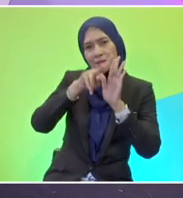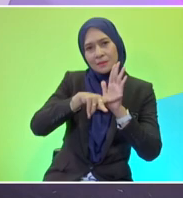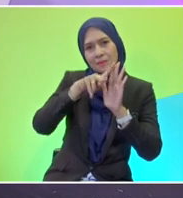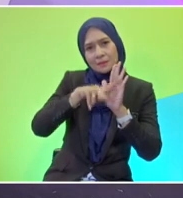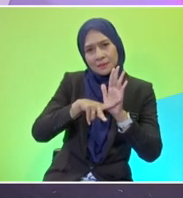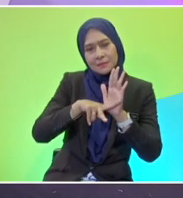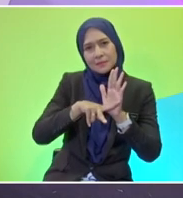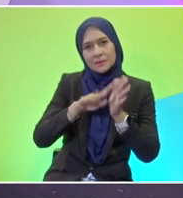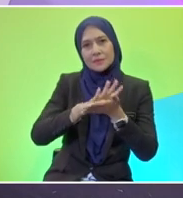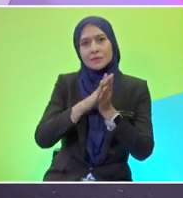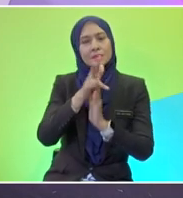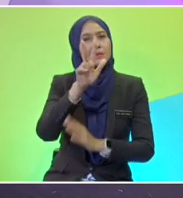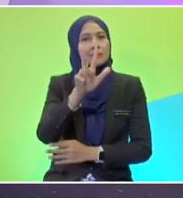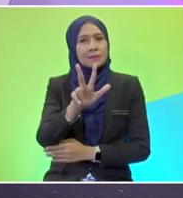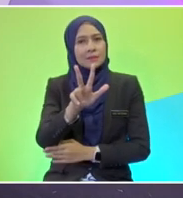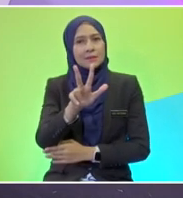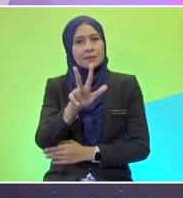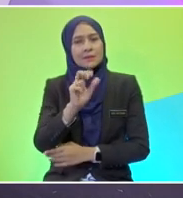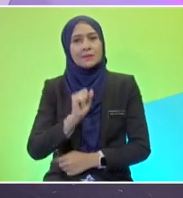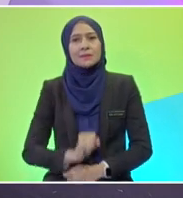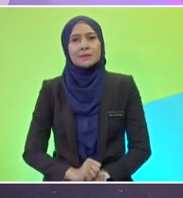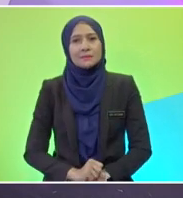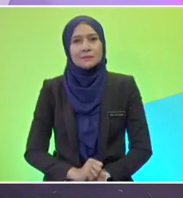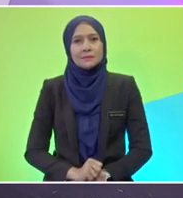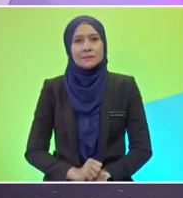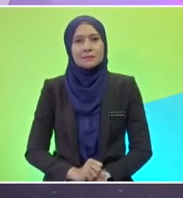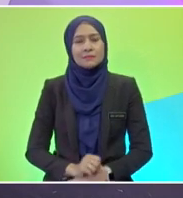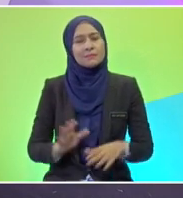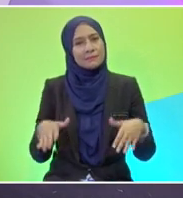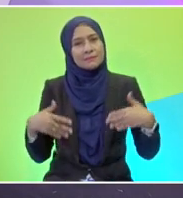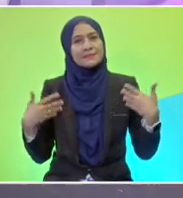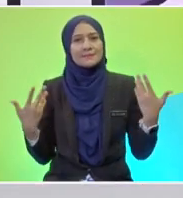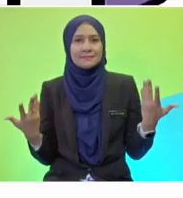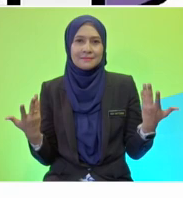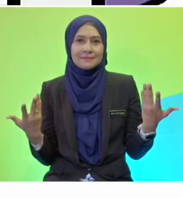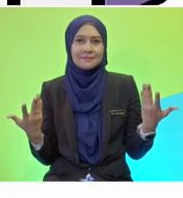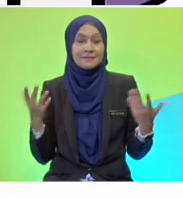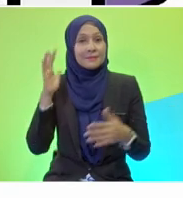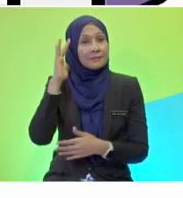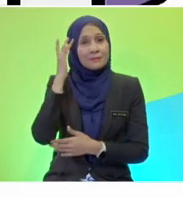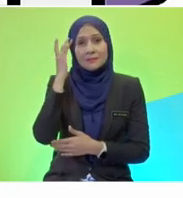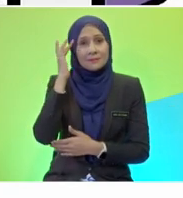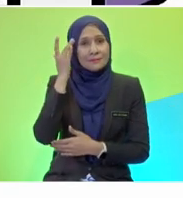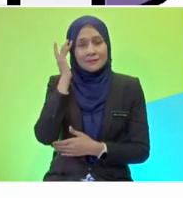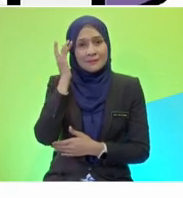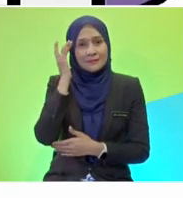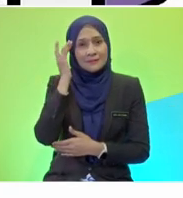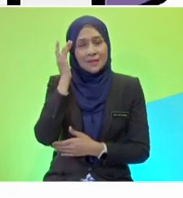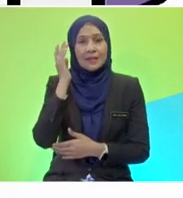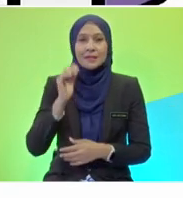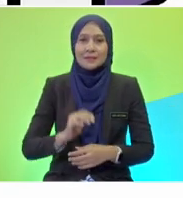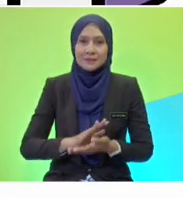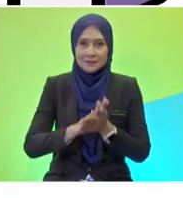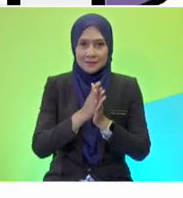je. Betul. Bila itu makan, dia jadi kurang. Jadi sama dengan tu ialah hasilnya, cikgu. Sama dengan